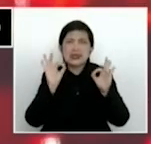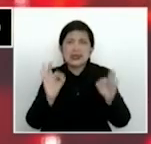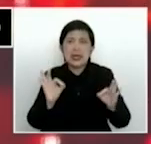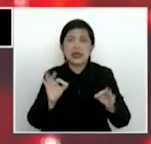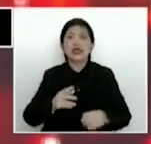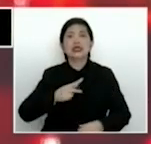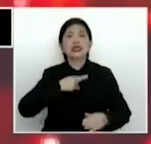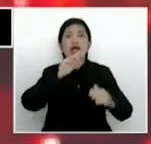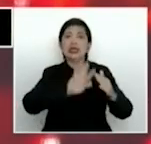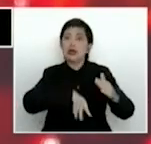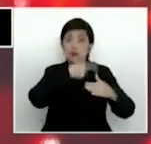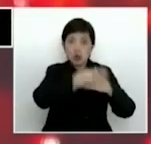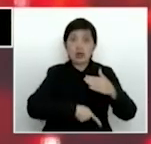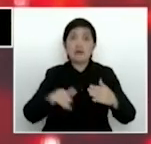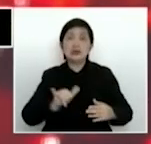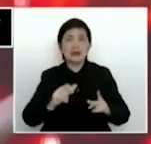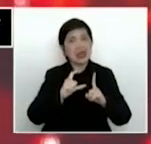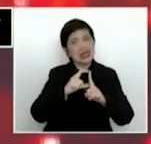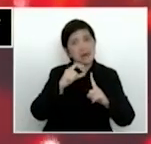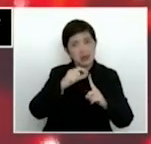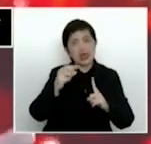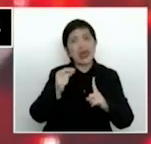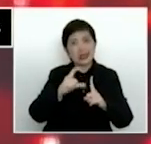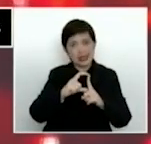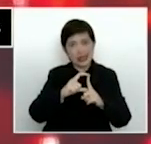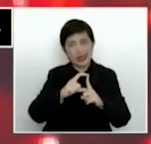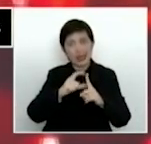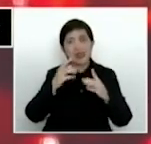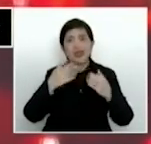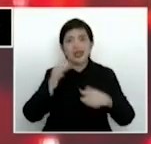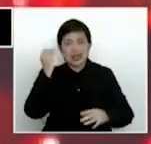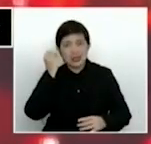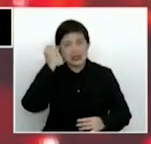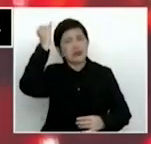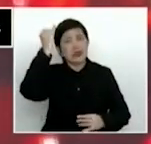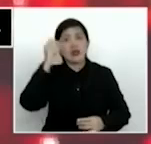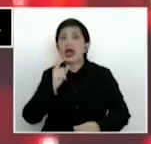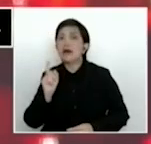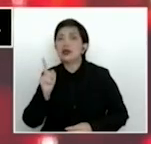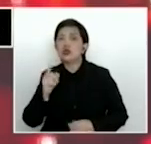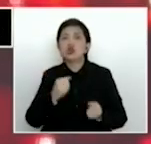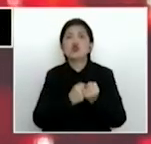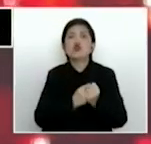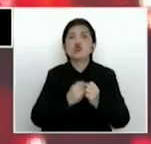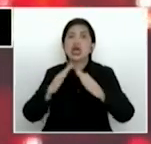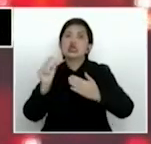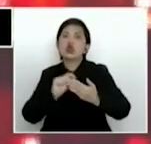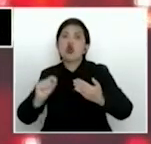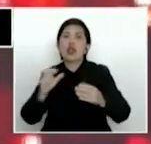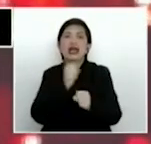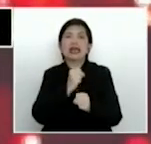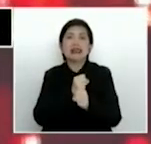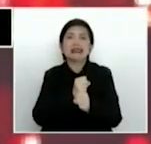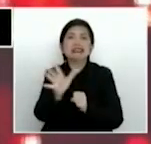inicend DPR sudah melakukan inisiatif kita dukung sekolah gratis tidak hanya di negeri tapi